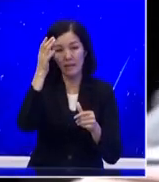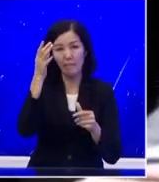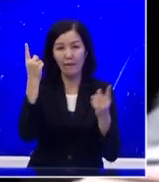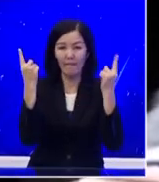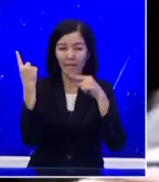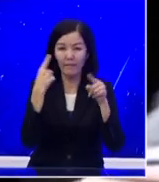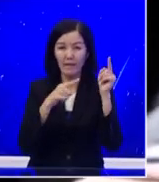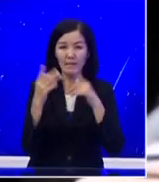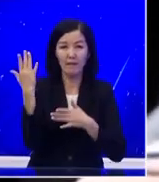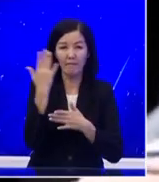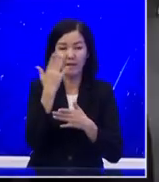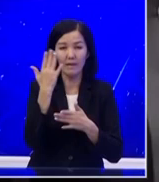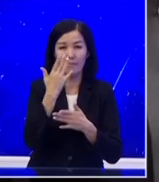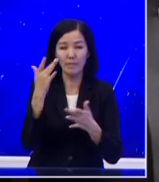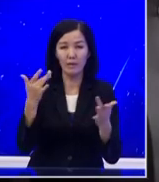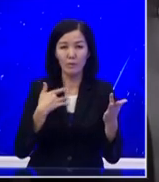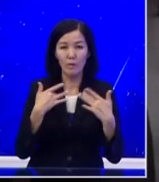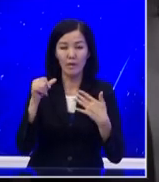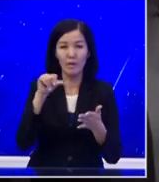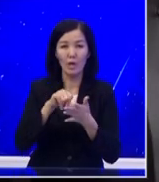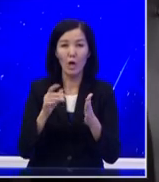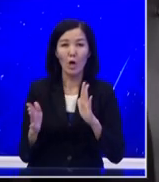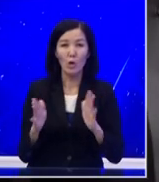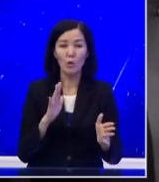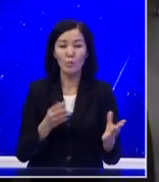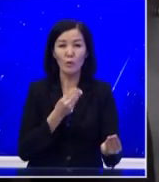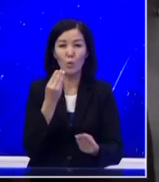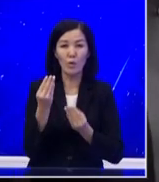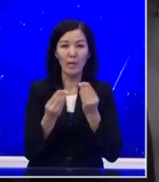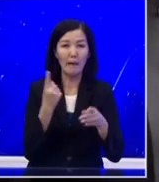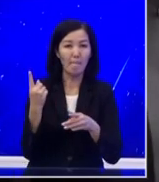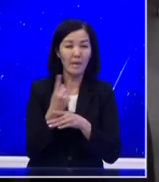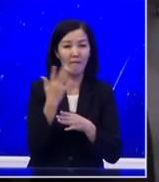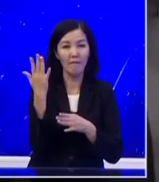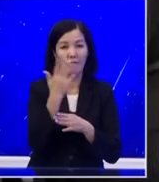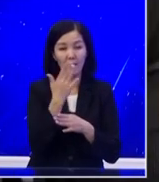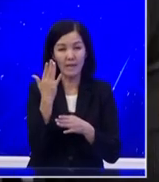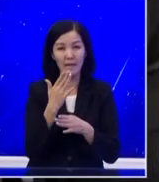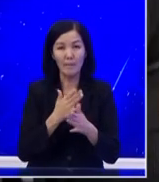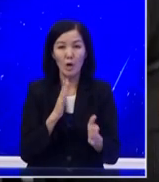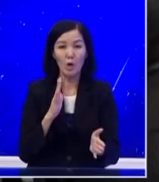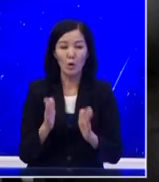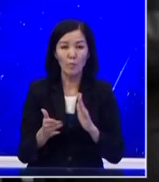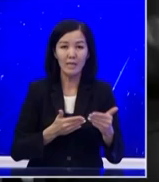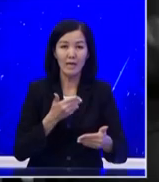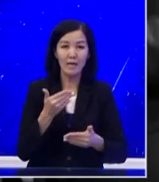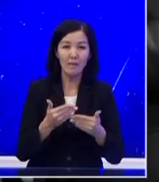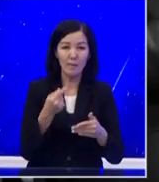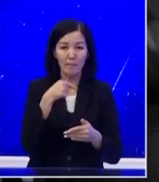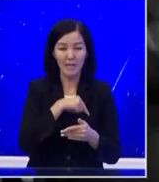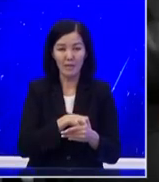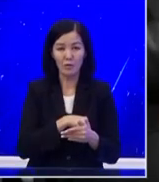Бұл актер ретінде робот ойнаған алғашқы фильм. Түсірілім басталмай тұрып роботтың қимыл қозғалысы мен мінез